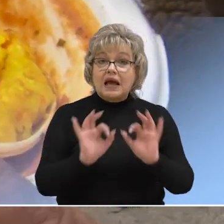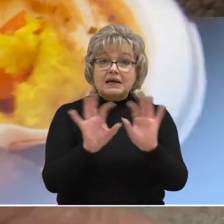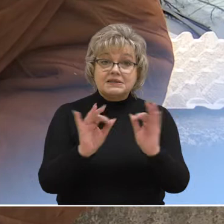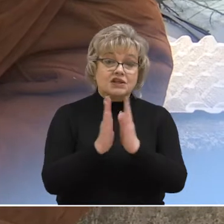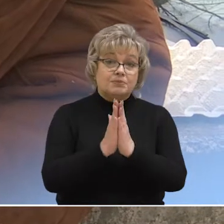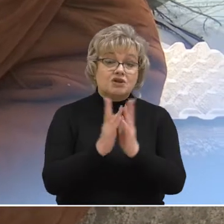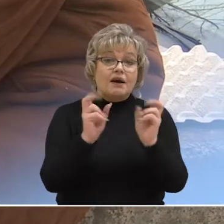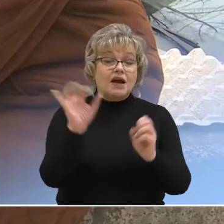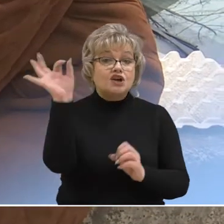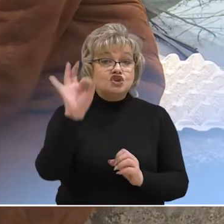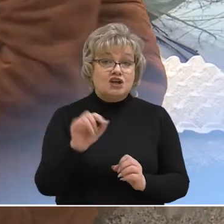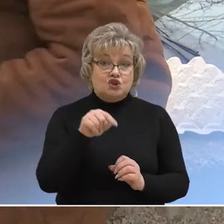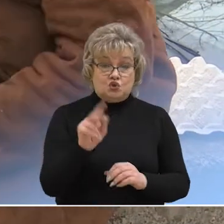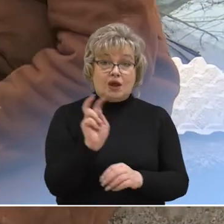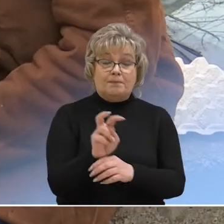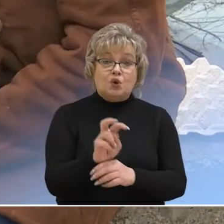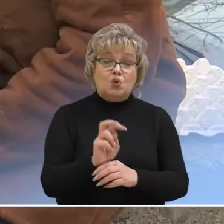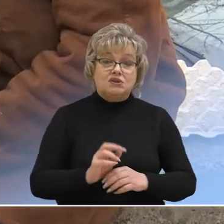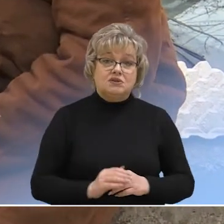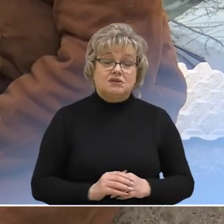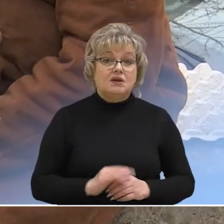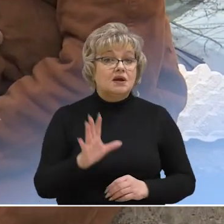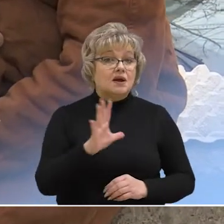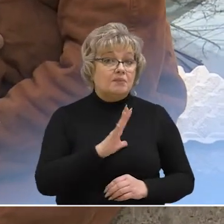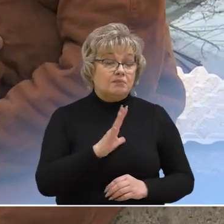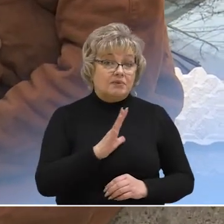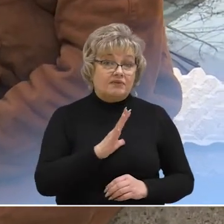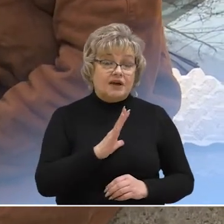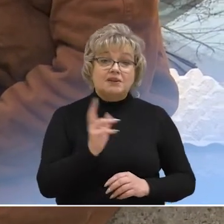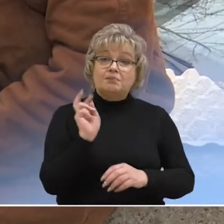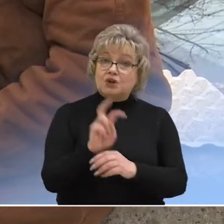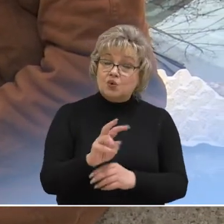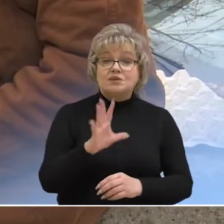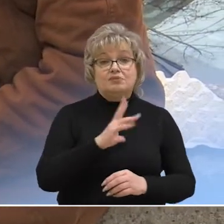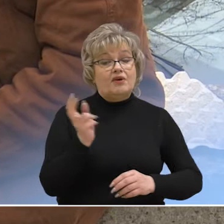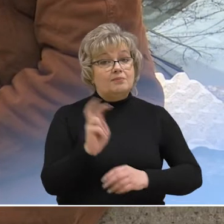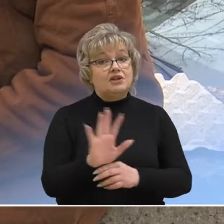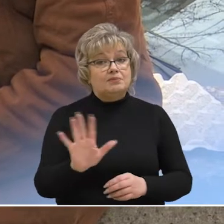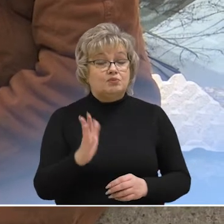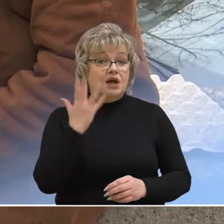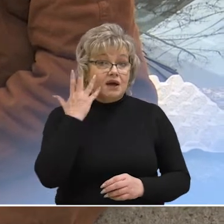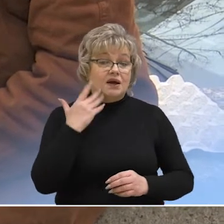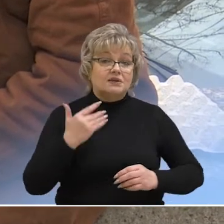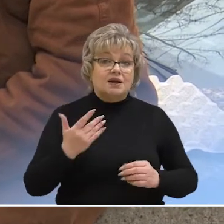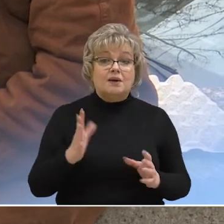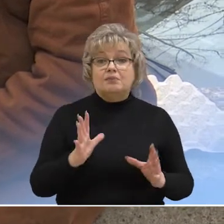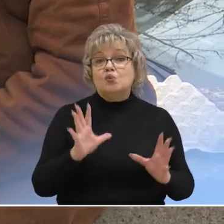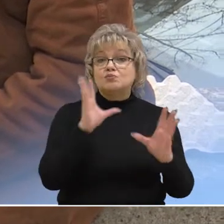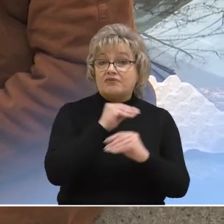скажите, пожалуйста, как часто вы сюда приходите? Ну, бываем не приходим, бываем приходим. Когда успеваем, когда не